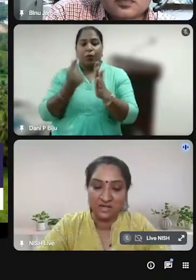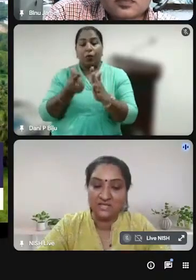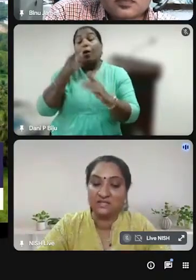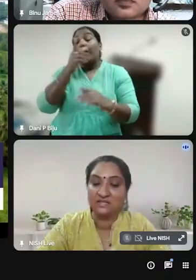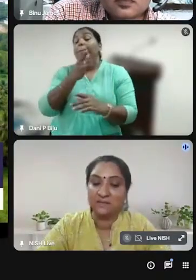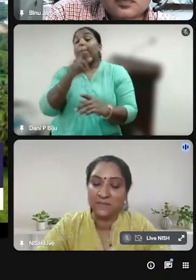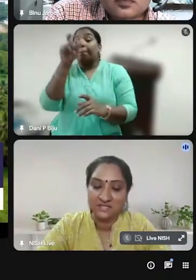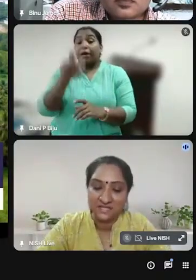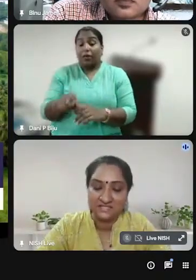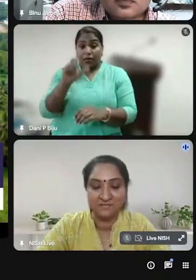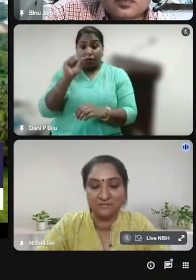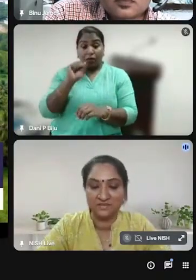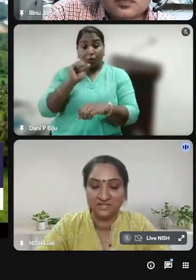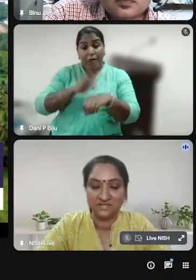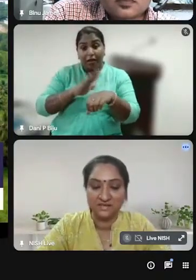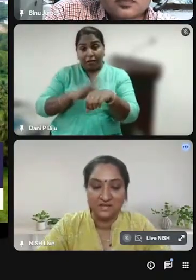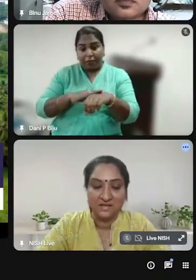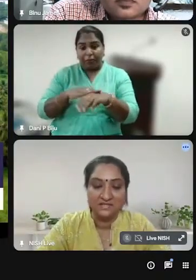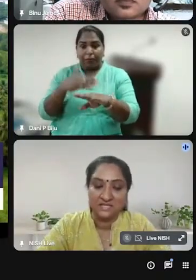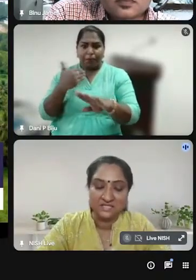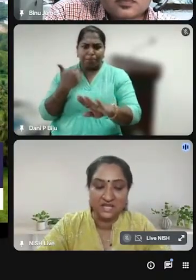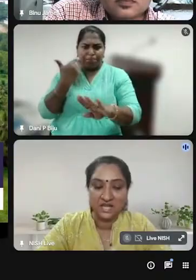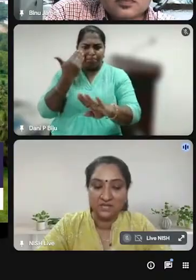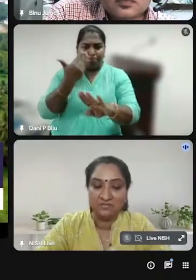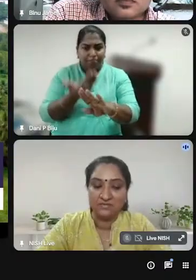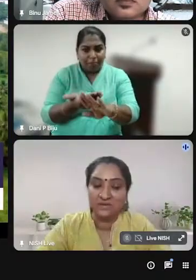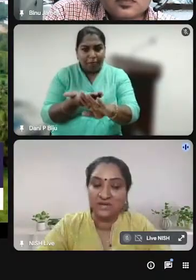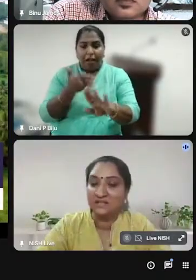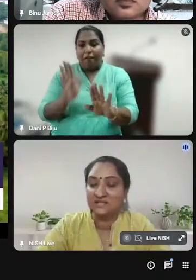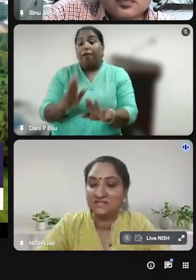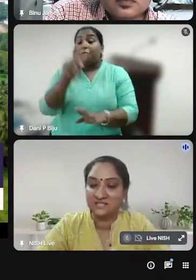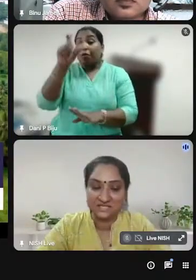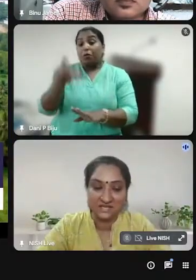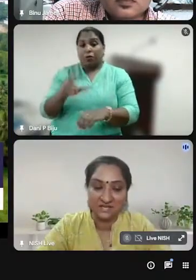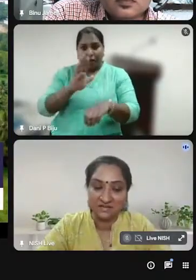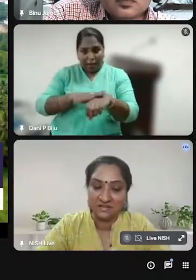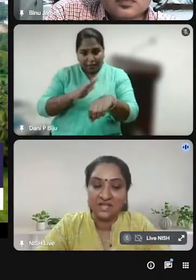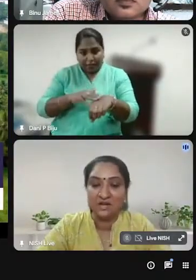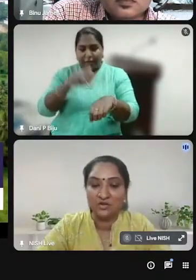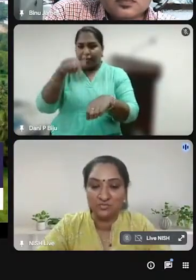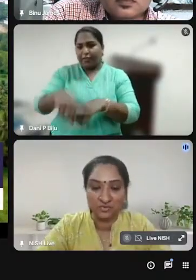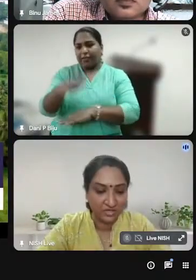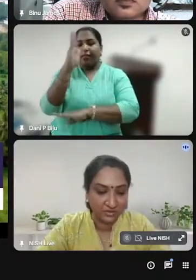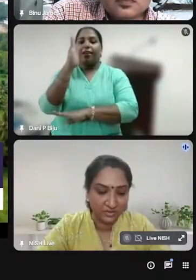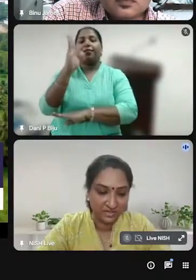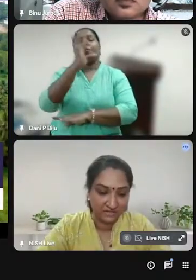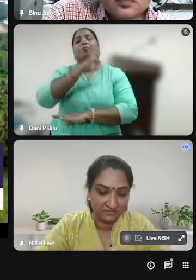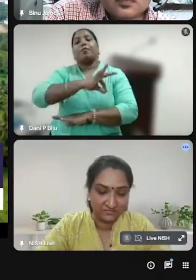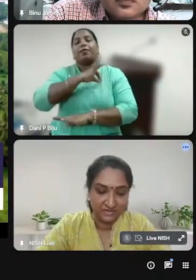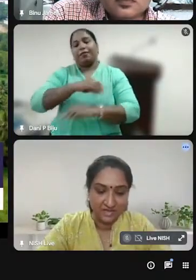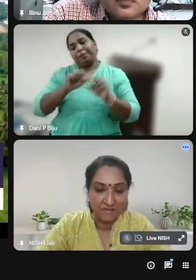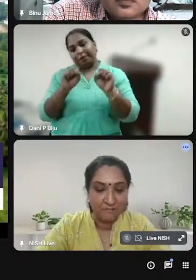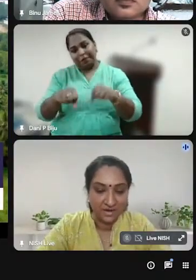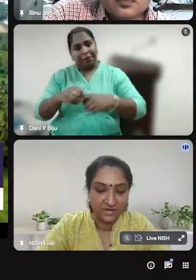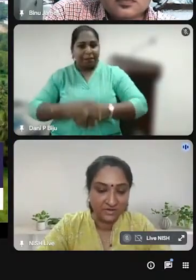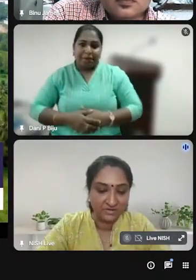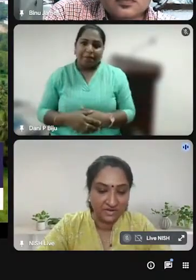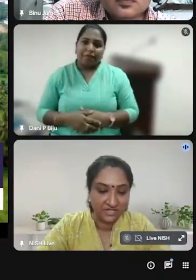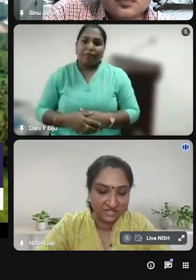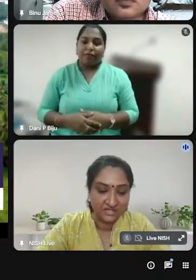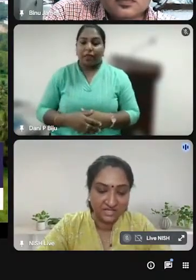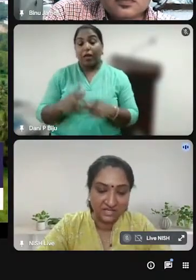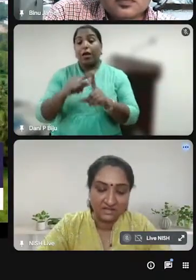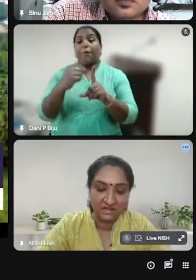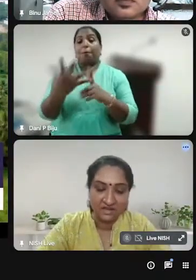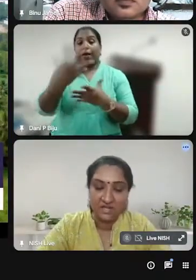വർഷത്തോളമുള്ള അദ്ദേഹത്തിന്റെ പരിചയ സമ്പത്ത് തീർച്ചയായും നമ്മുടെ ഇന്നത്തെ സെഷന് നല്ലൊരു മുതൽക്കൂട്ടാണ്.